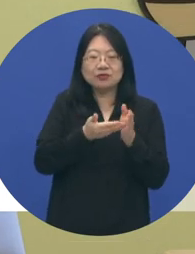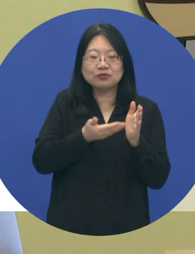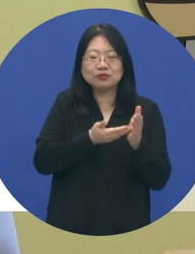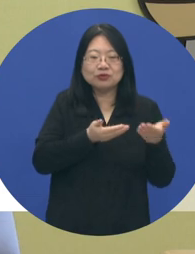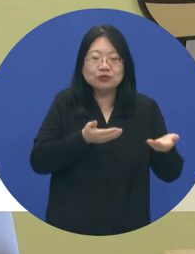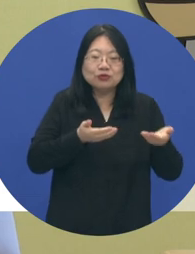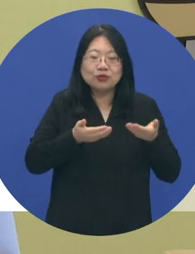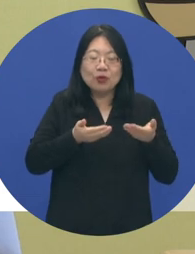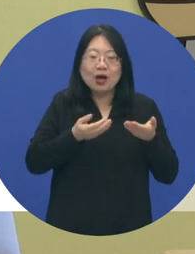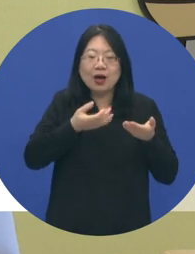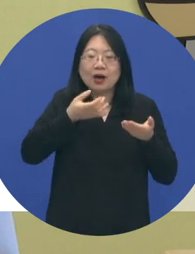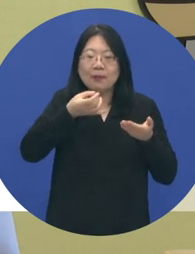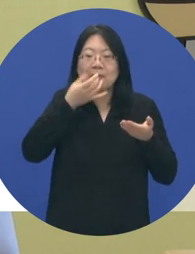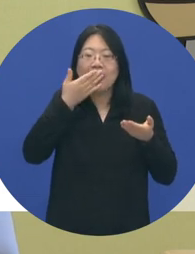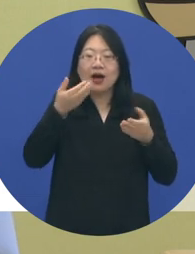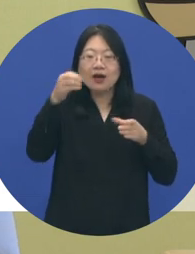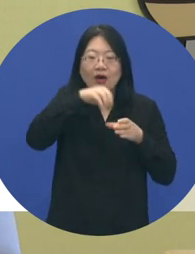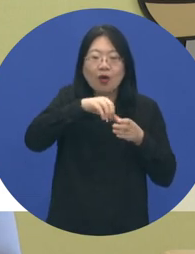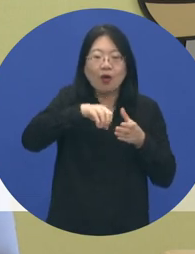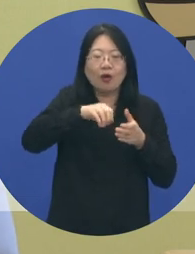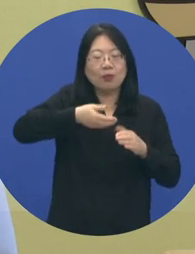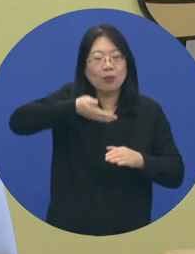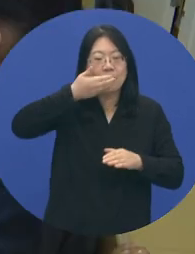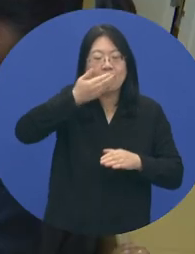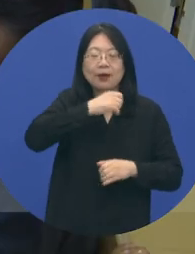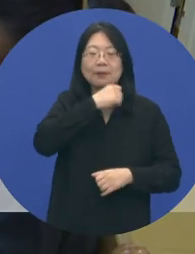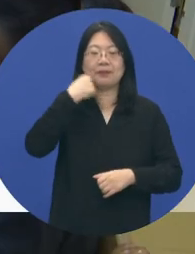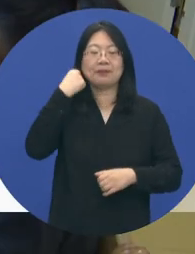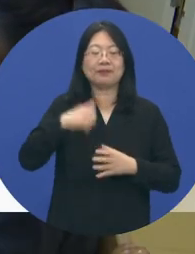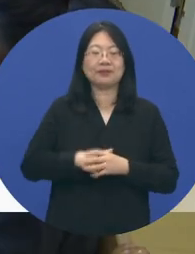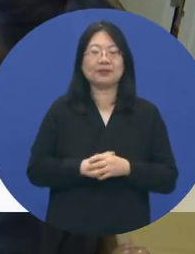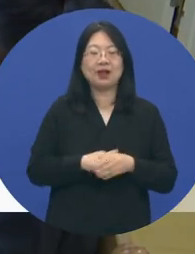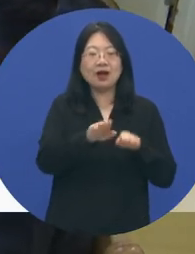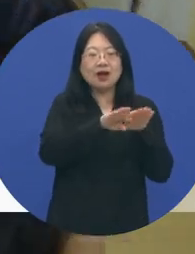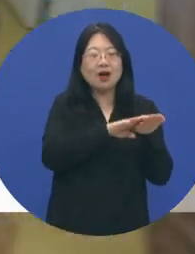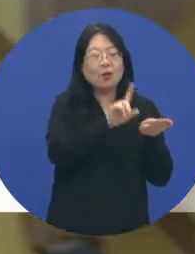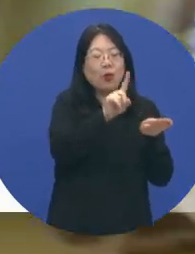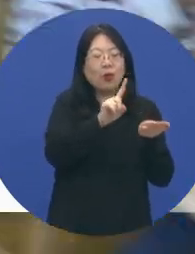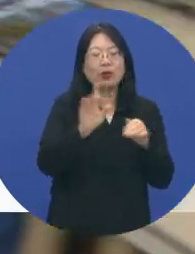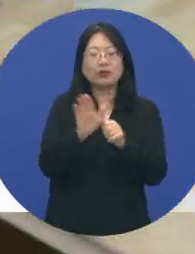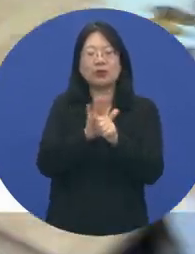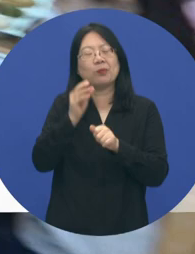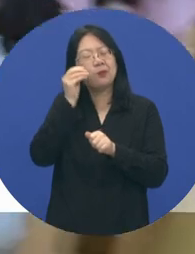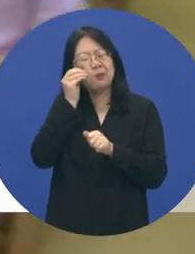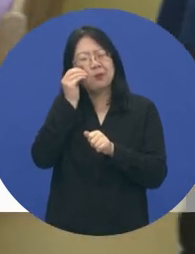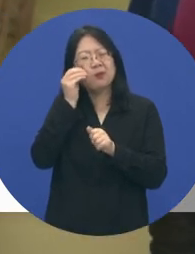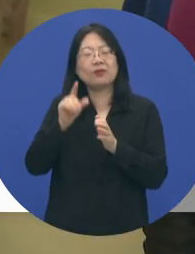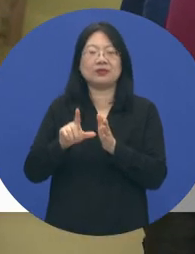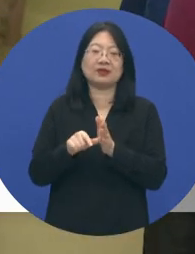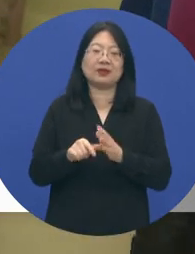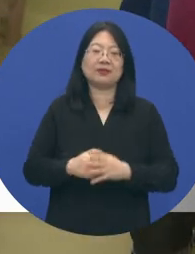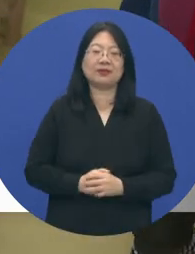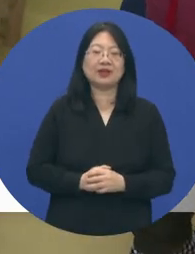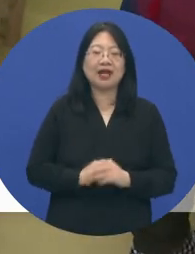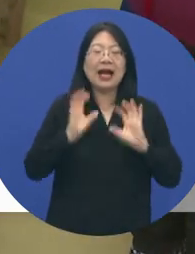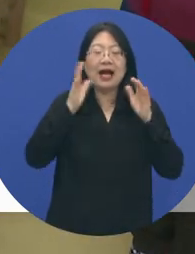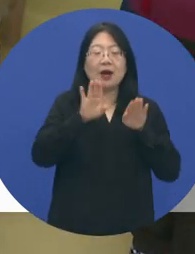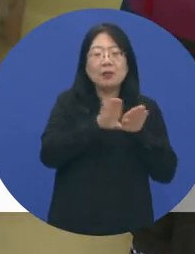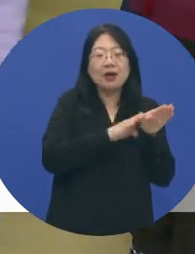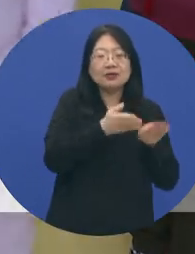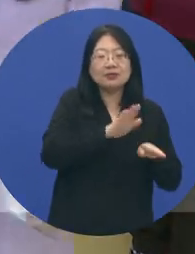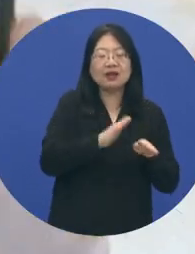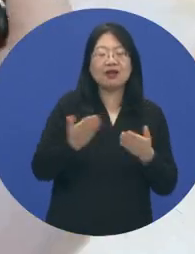거기서 된장국이랑 밥이랑 말아먹었던 게 맛있었어요. 방학은 돌봄 공백이 생기는 기간입니다. 아이들은 방학이라고